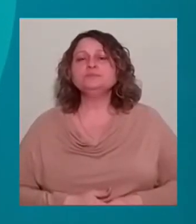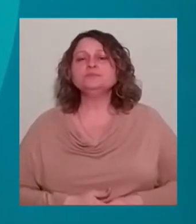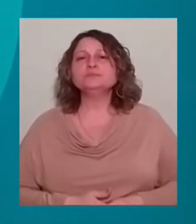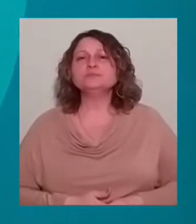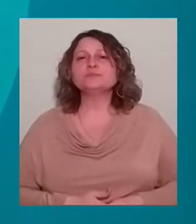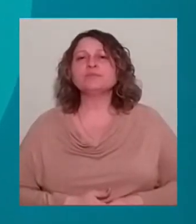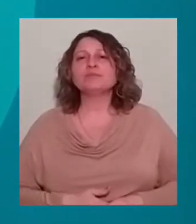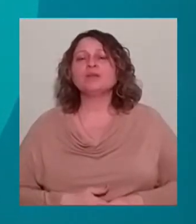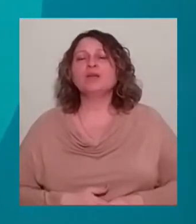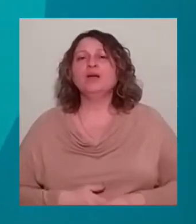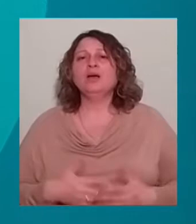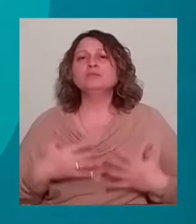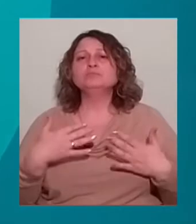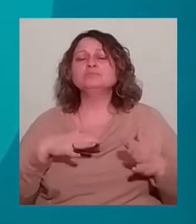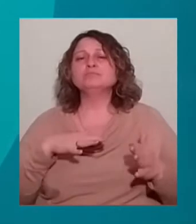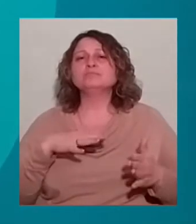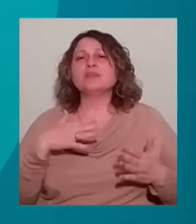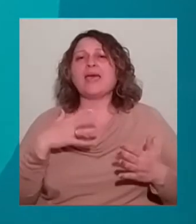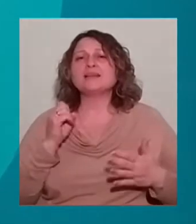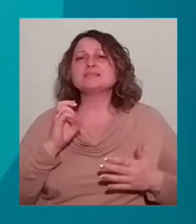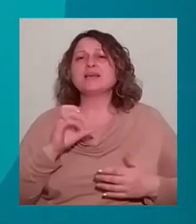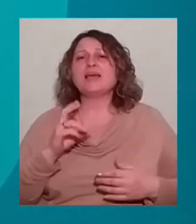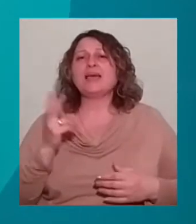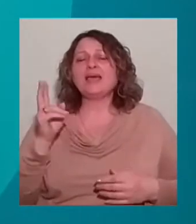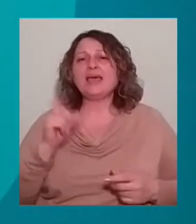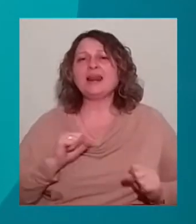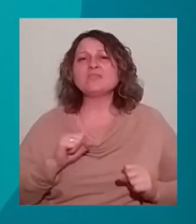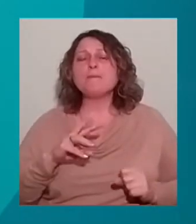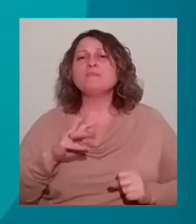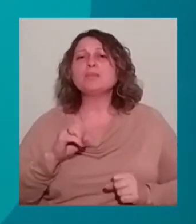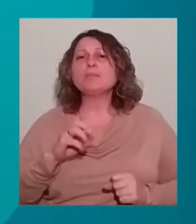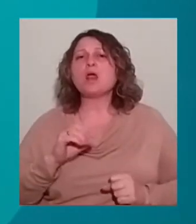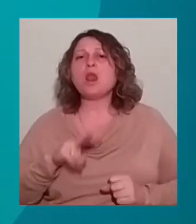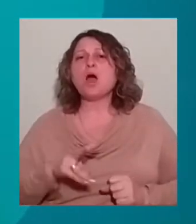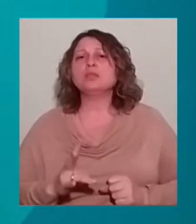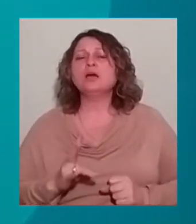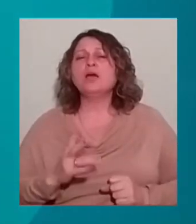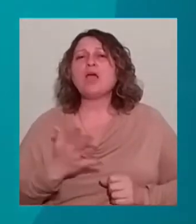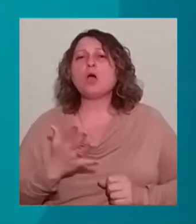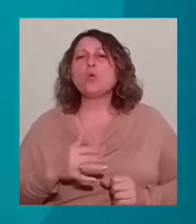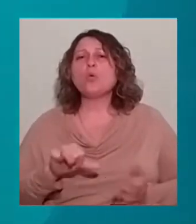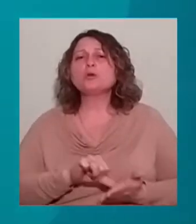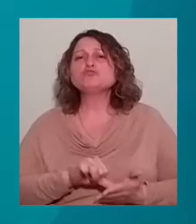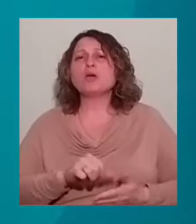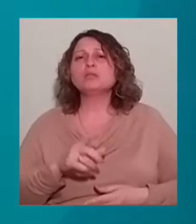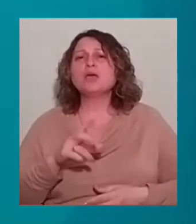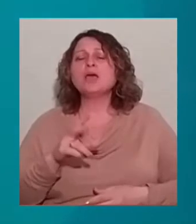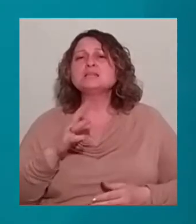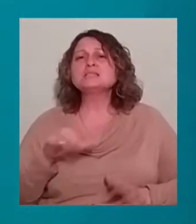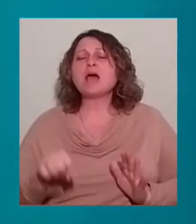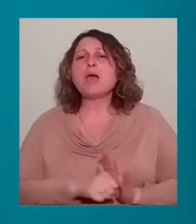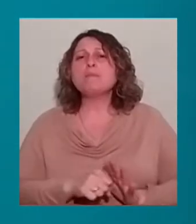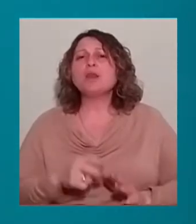Екс-керівника Держслужби з надзвичайних ситуацій Одещини Володимира Бодилана, якого слідство вважає причетним до загибелі людей 2